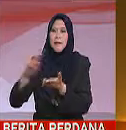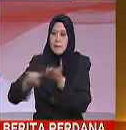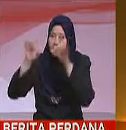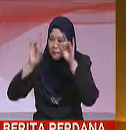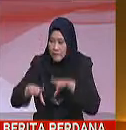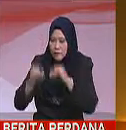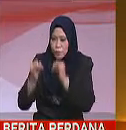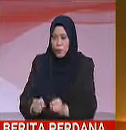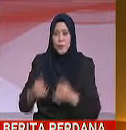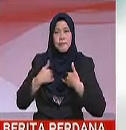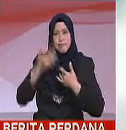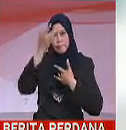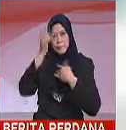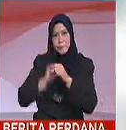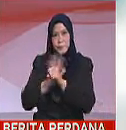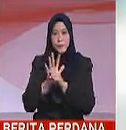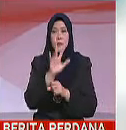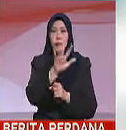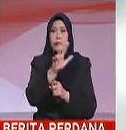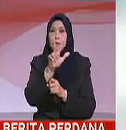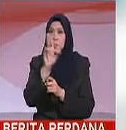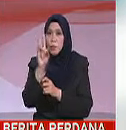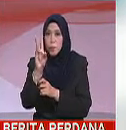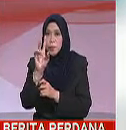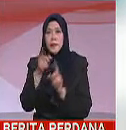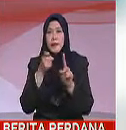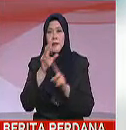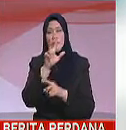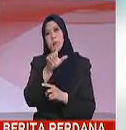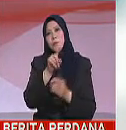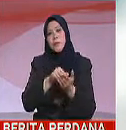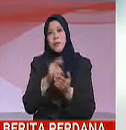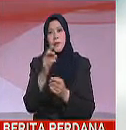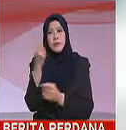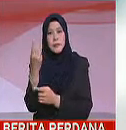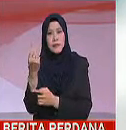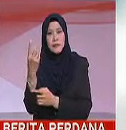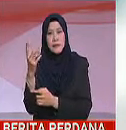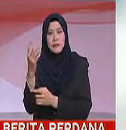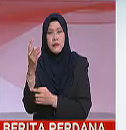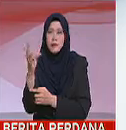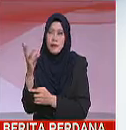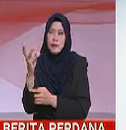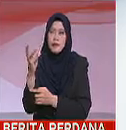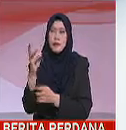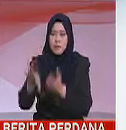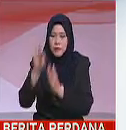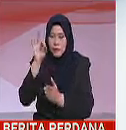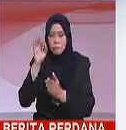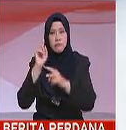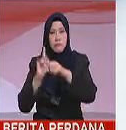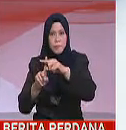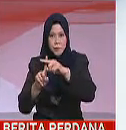saringan individu bergejala. 37 daripada 3,116 individu yang disaring telah dikesan